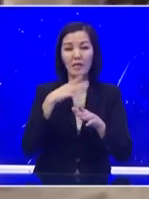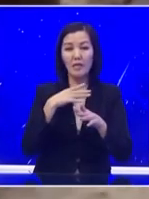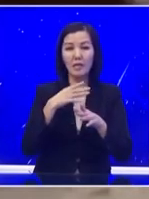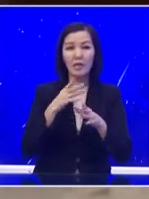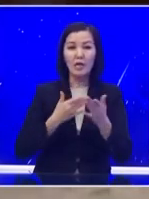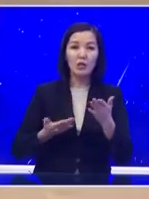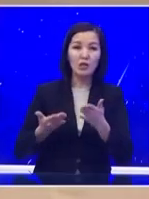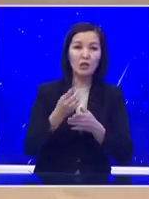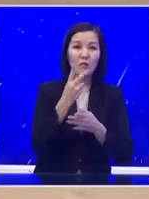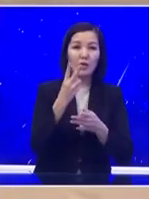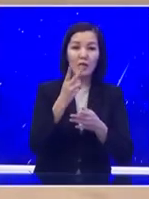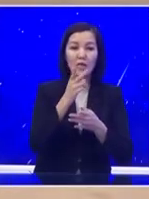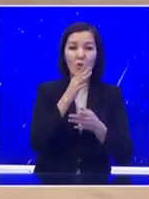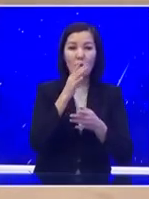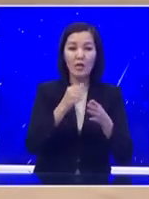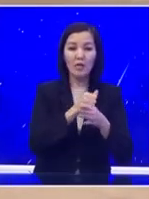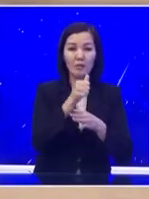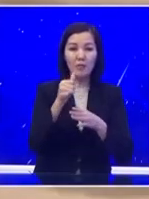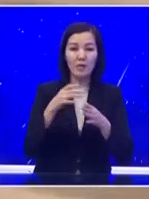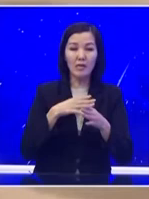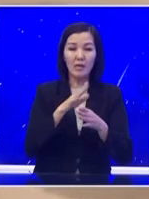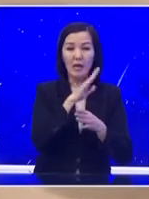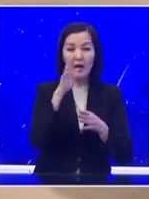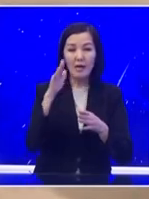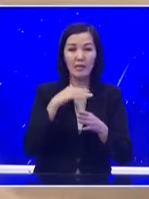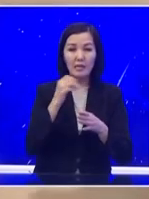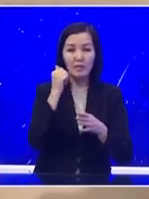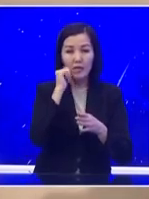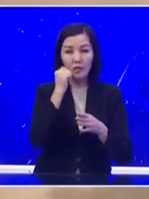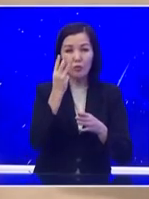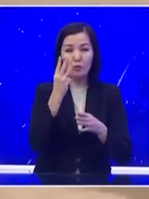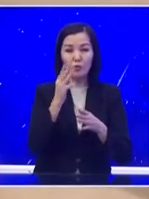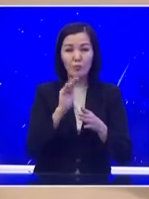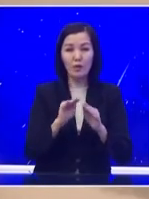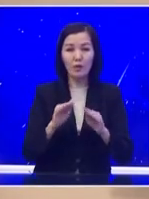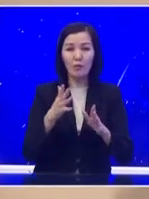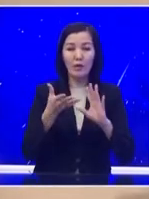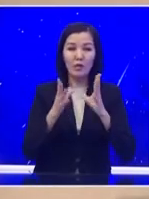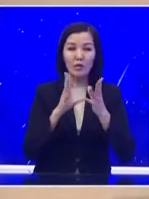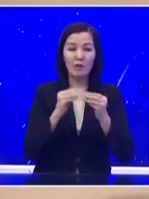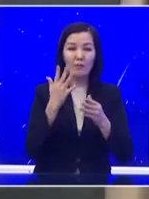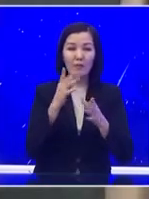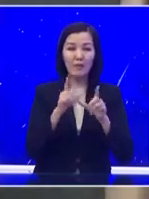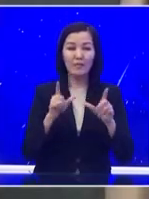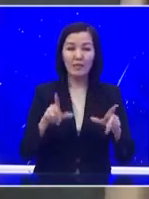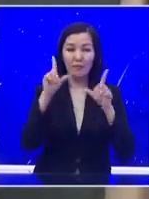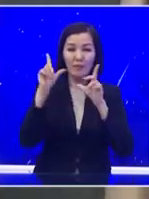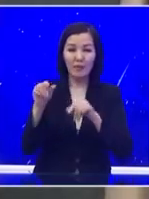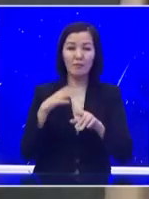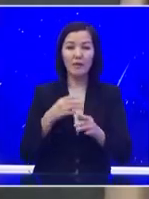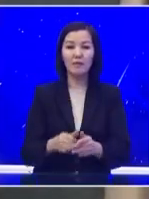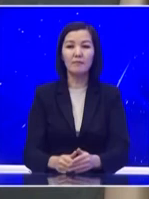бар жоғы 2 сағат берілген. Нәтижесінде анасы, әжесі, 3 бала болып бір үйден 5 адам сапарға аттанған. Запихали